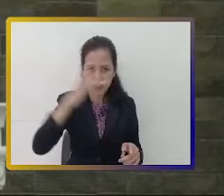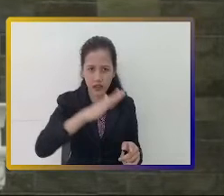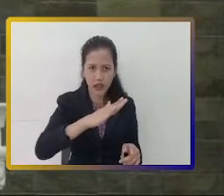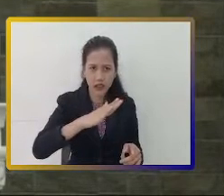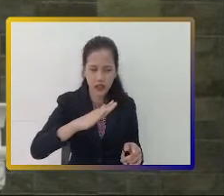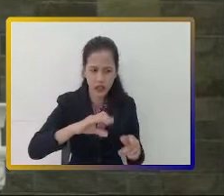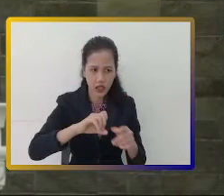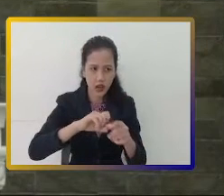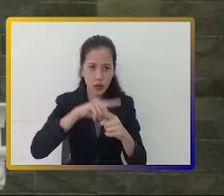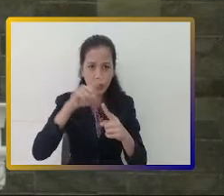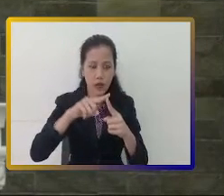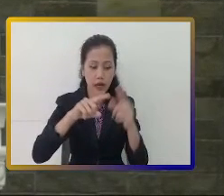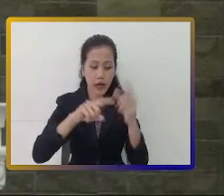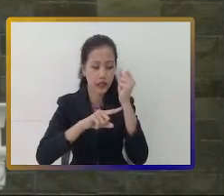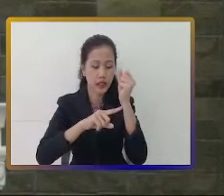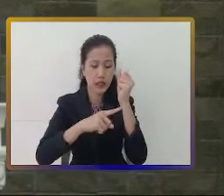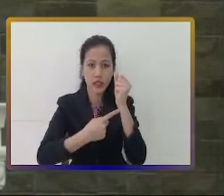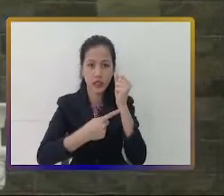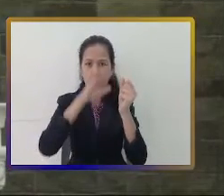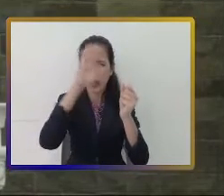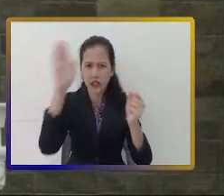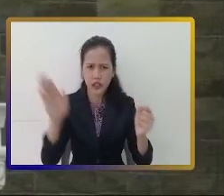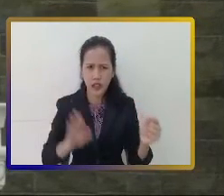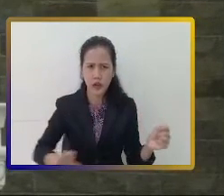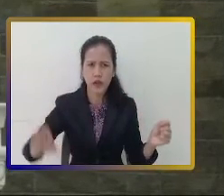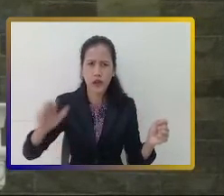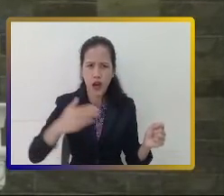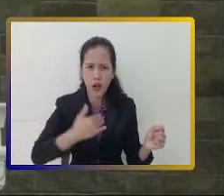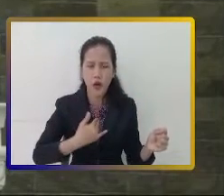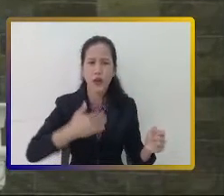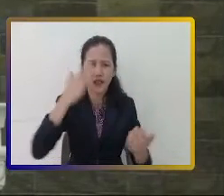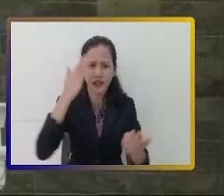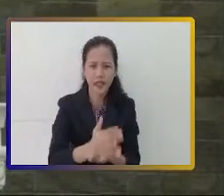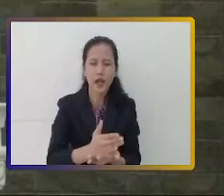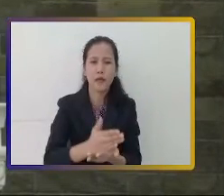ay nagsimula, never po akong tumigil sa akin pong panalangin.